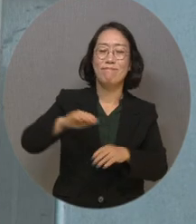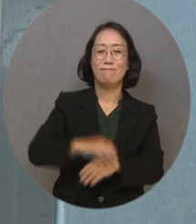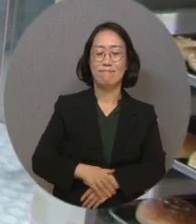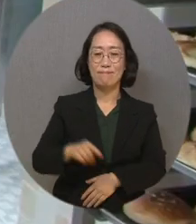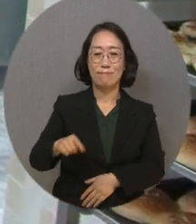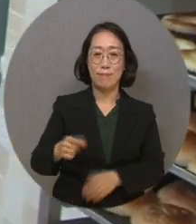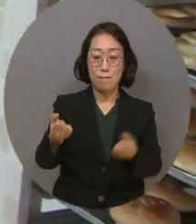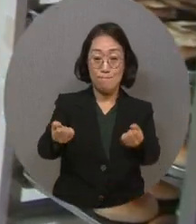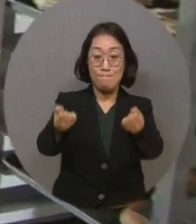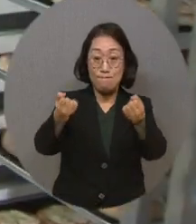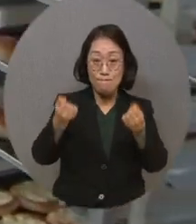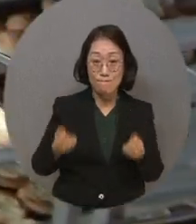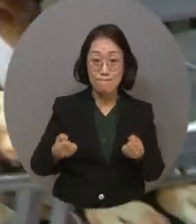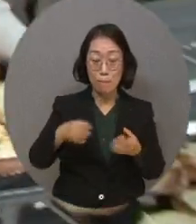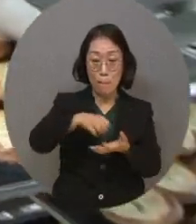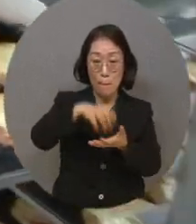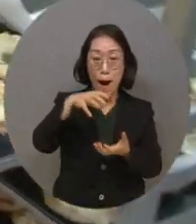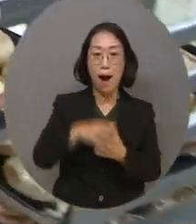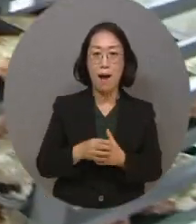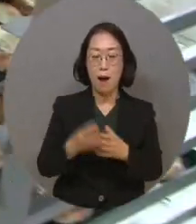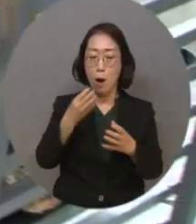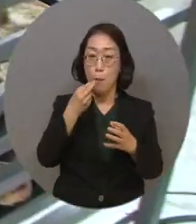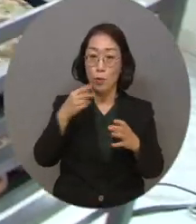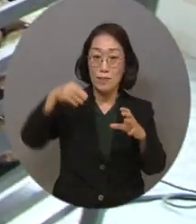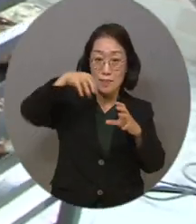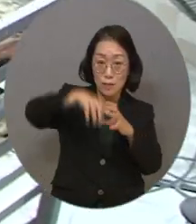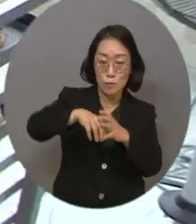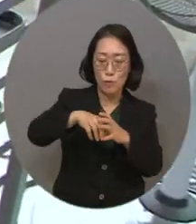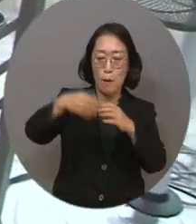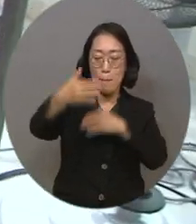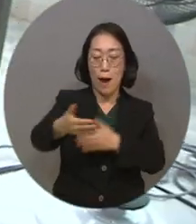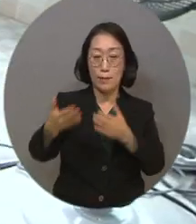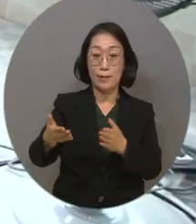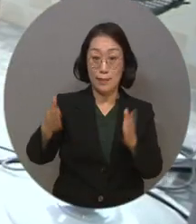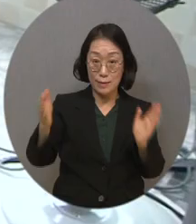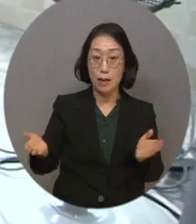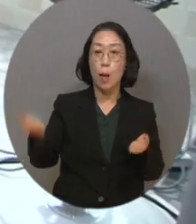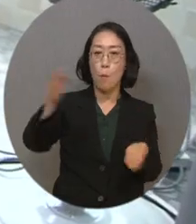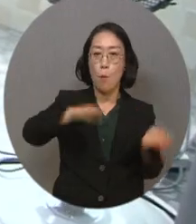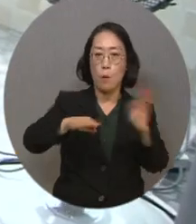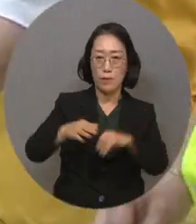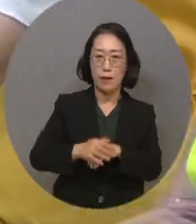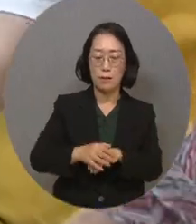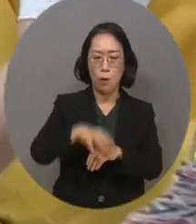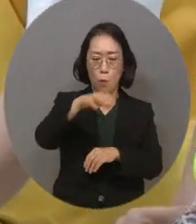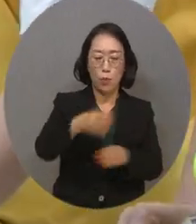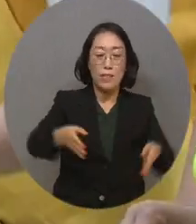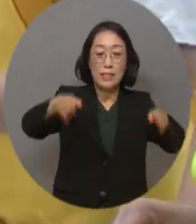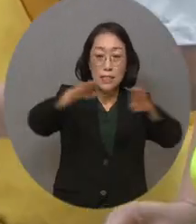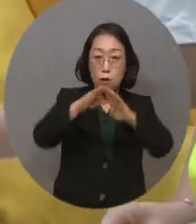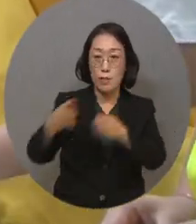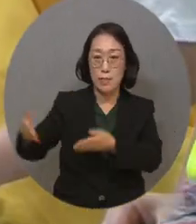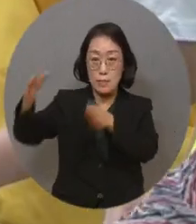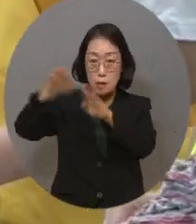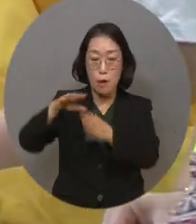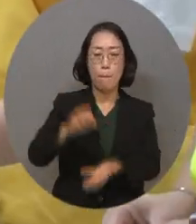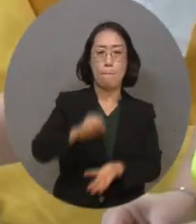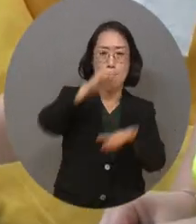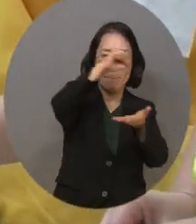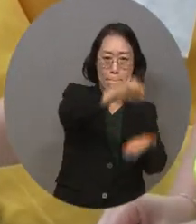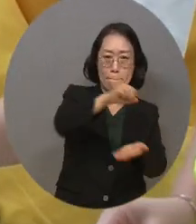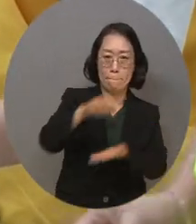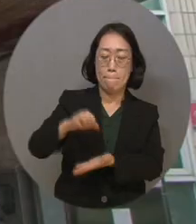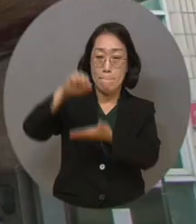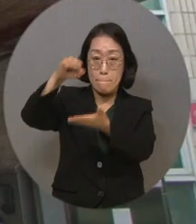5분 안에서 나온 빵들은 봉지로 포장하여 박스에 정성스레 담아 지역사회 부르시설로 향합니다.